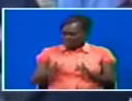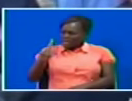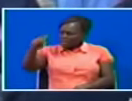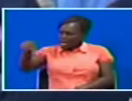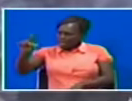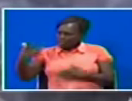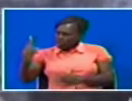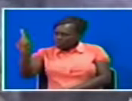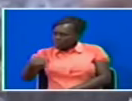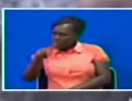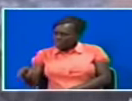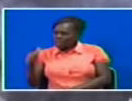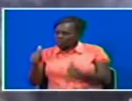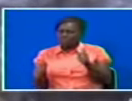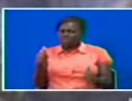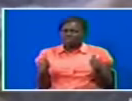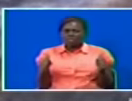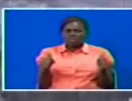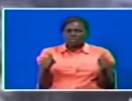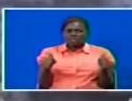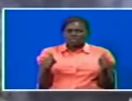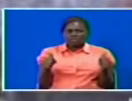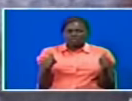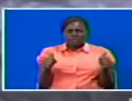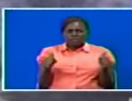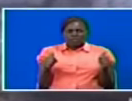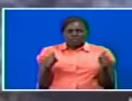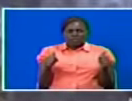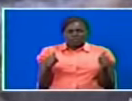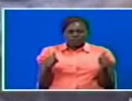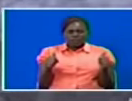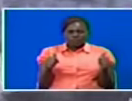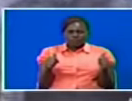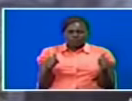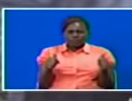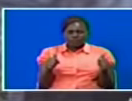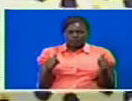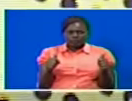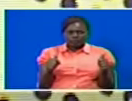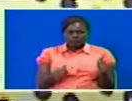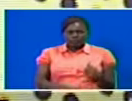makosa? Tobias Chanji, KTN News, County of Kwale.